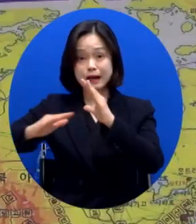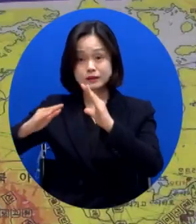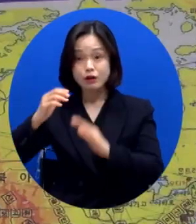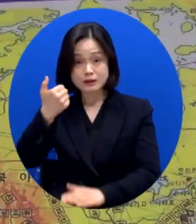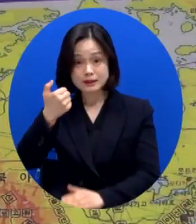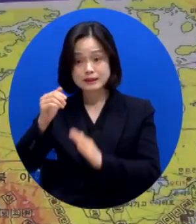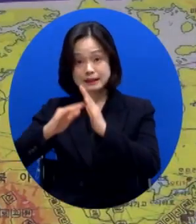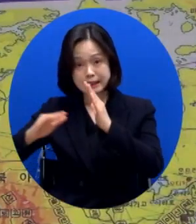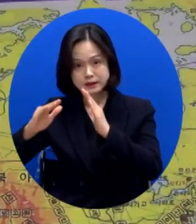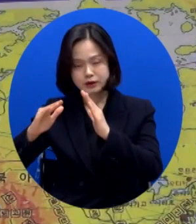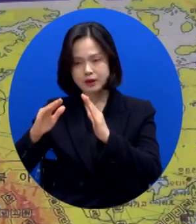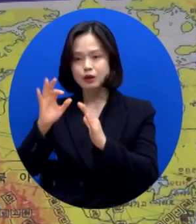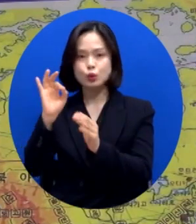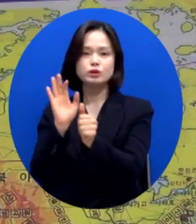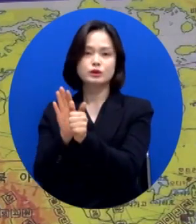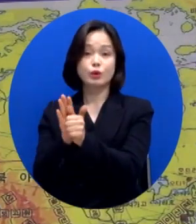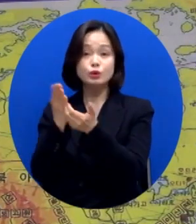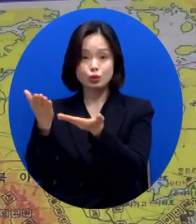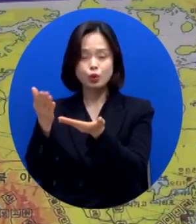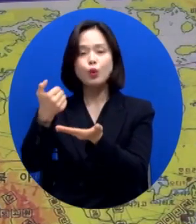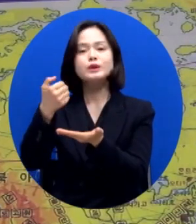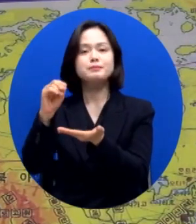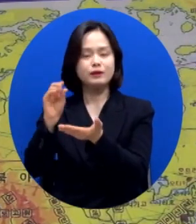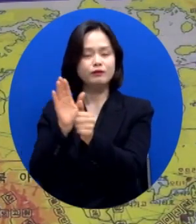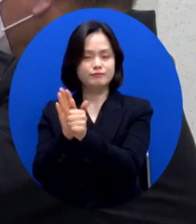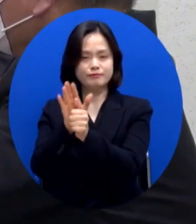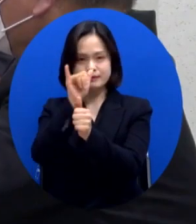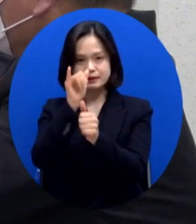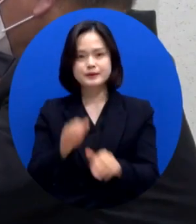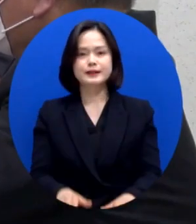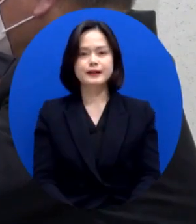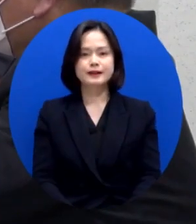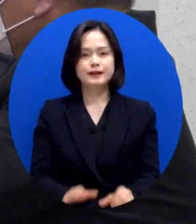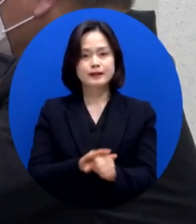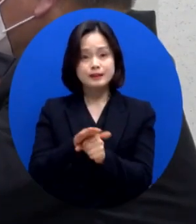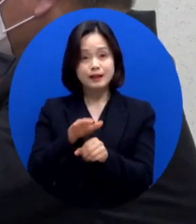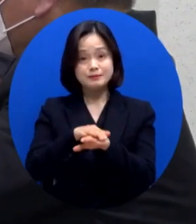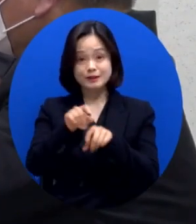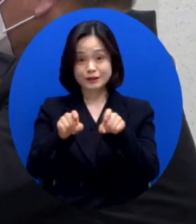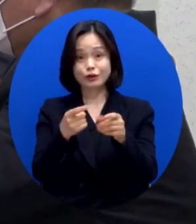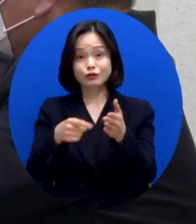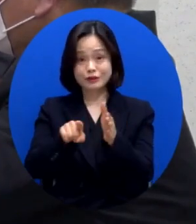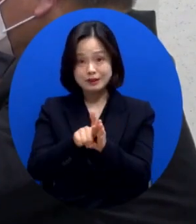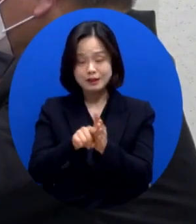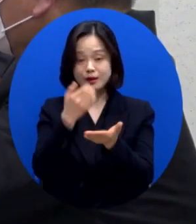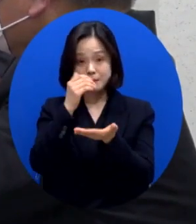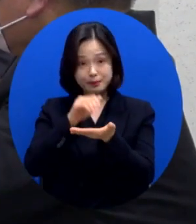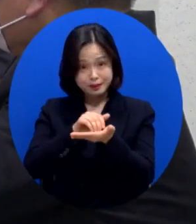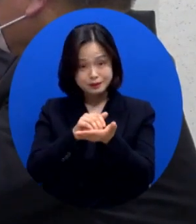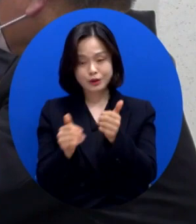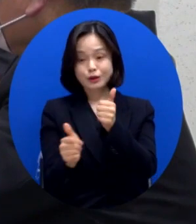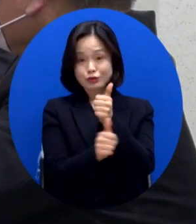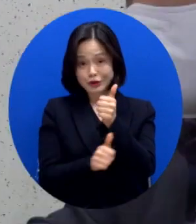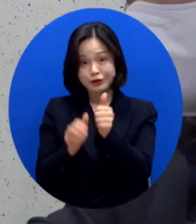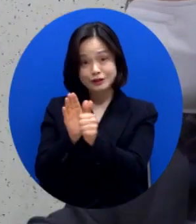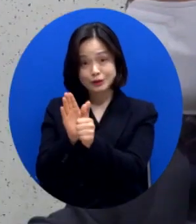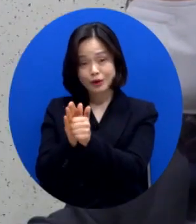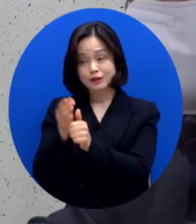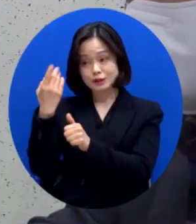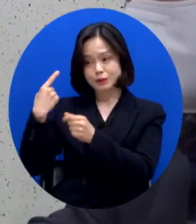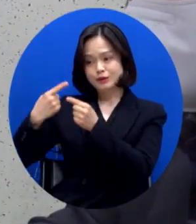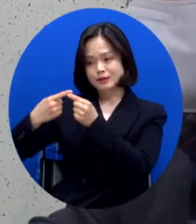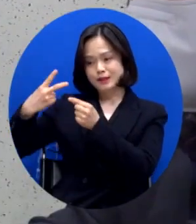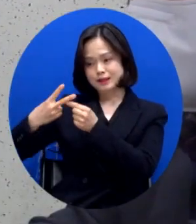추가 지원하기로 결정했습니다. 사랑 나눔을 실천하기 위한 예장 백석총회의 선교사 긴급 지원은 이번이 세